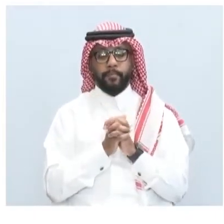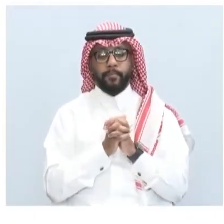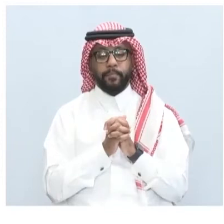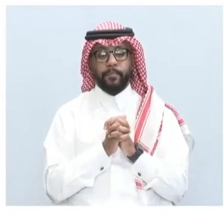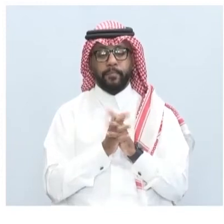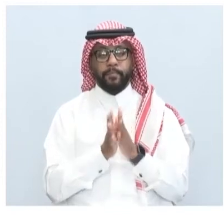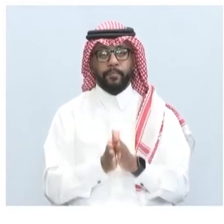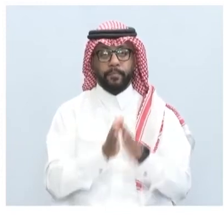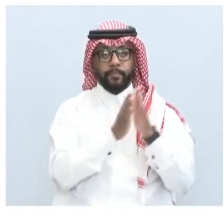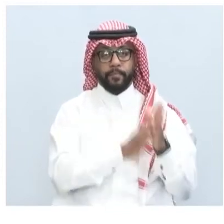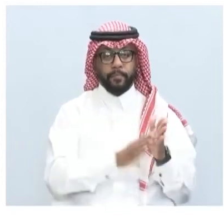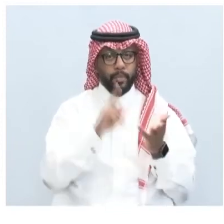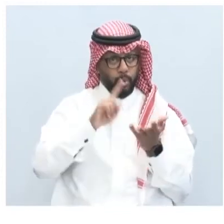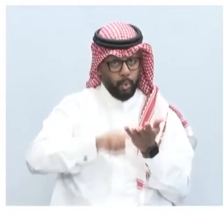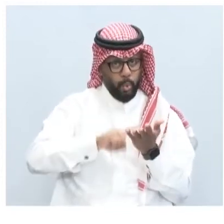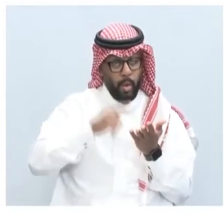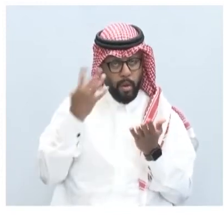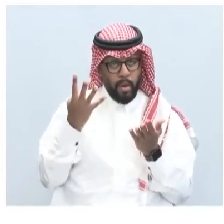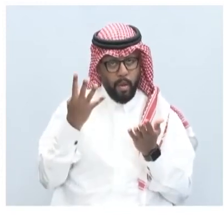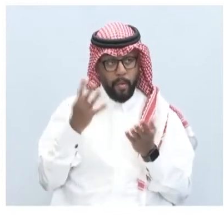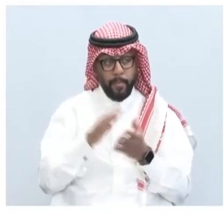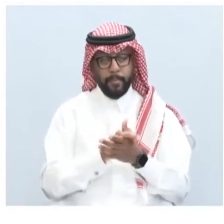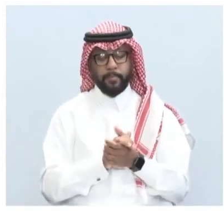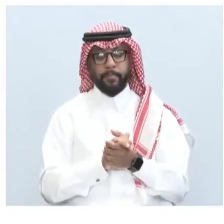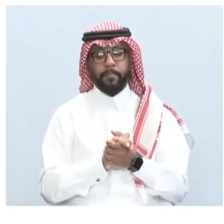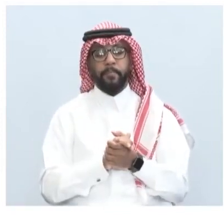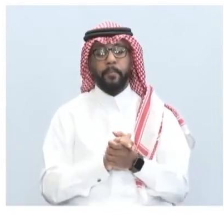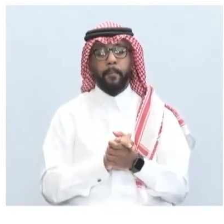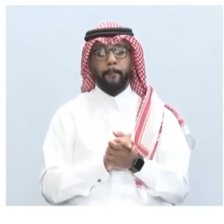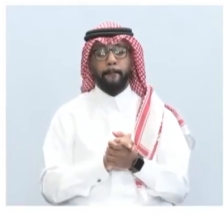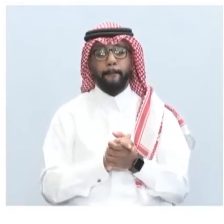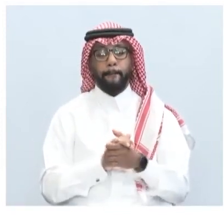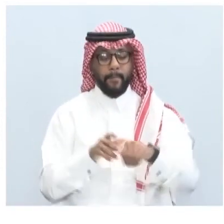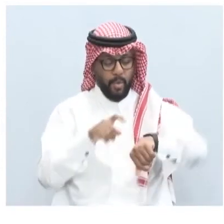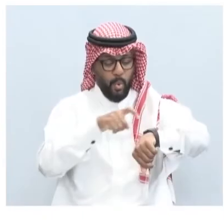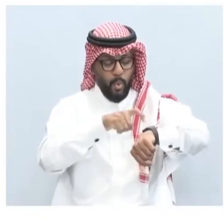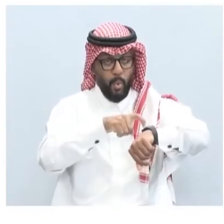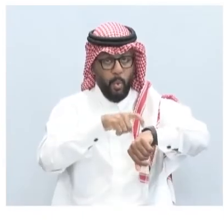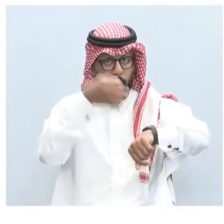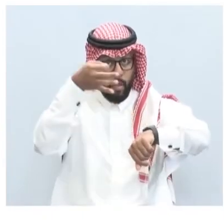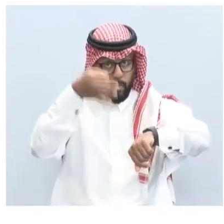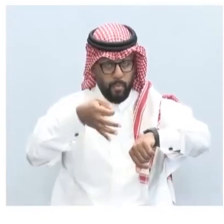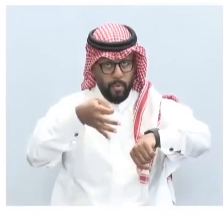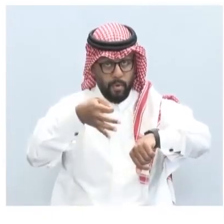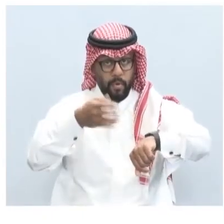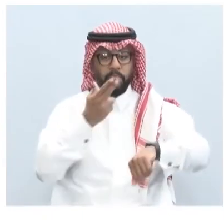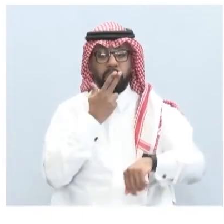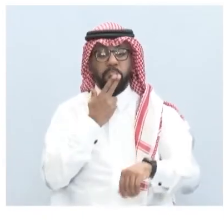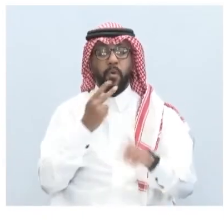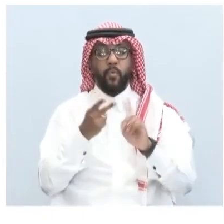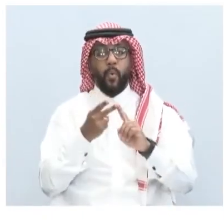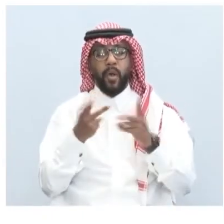الشرط الرابع يا ابناء الطلاب بارك الله فيكم ان يكون المسح في الوضوء